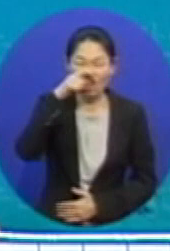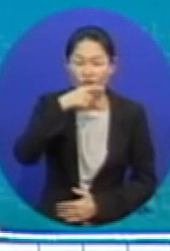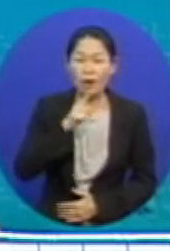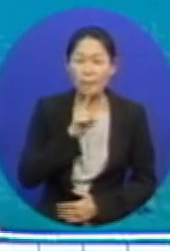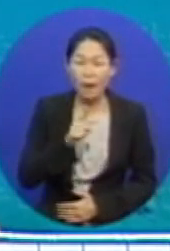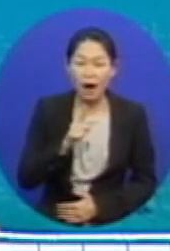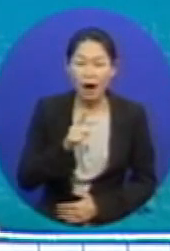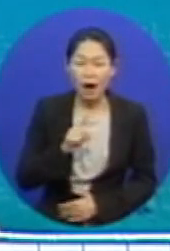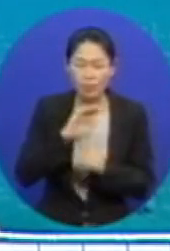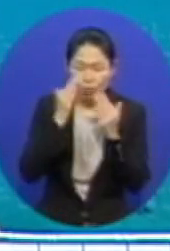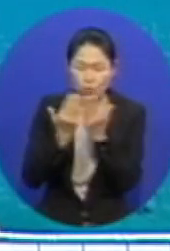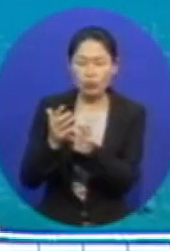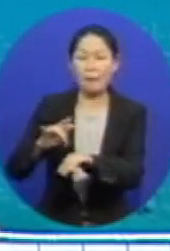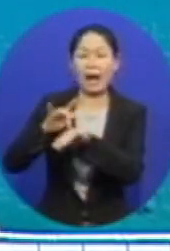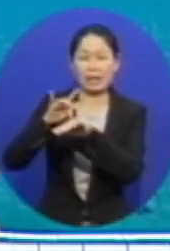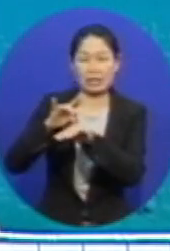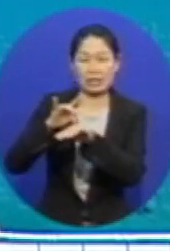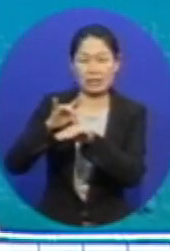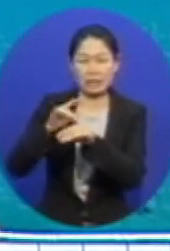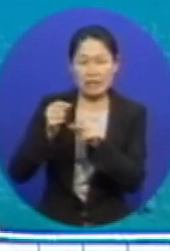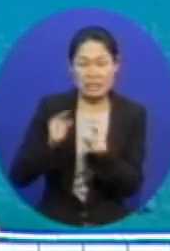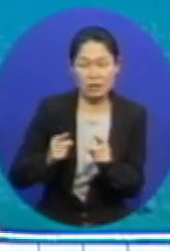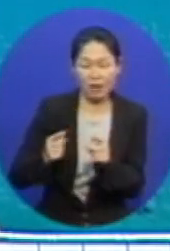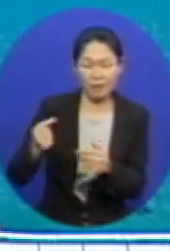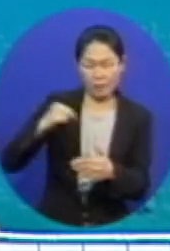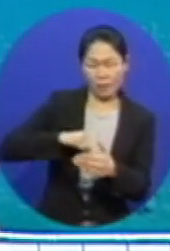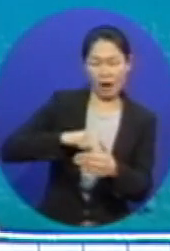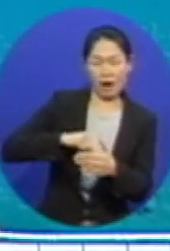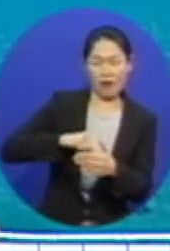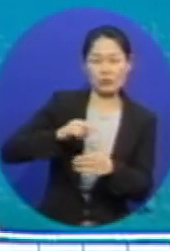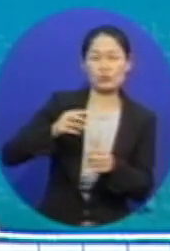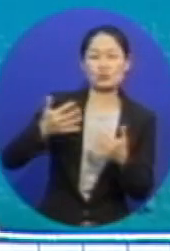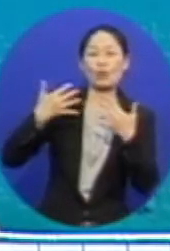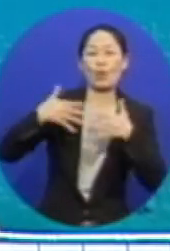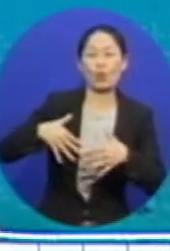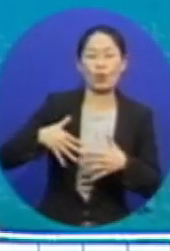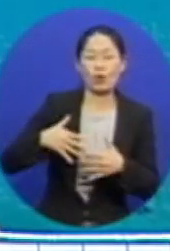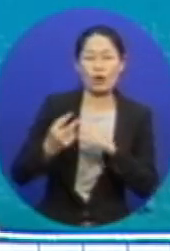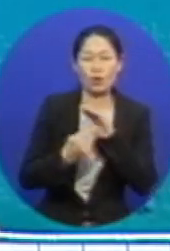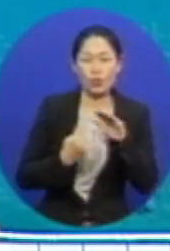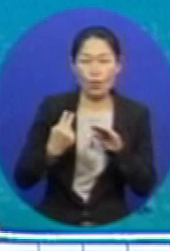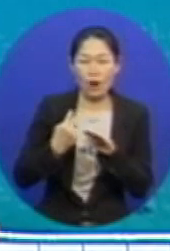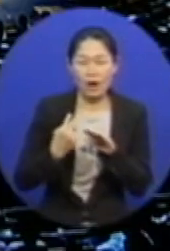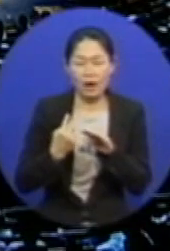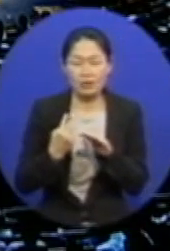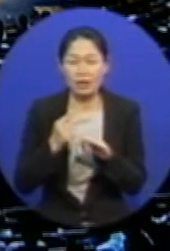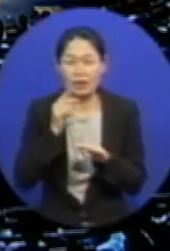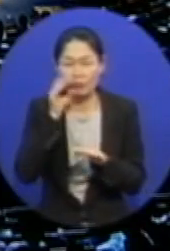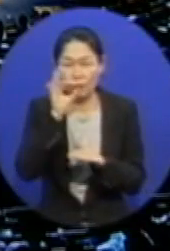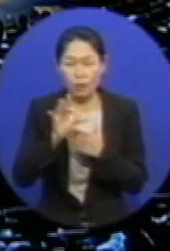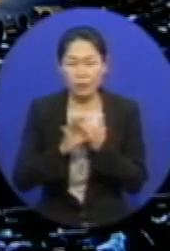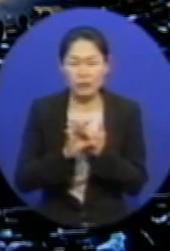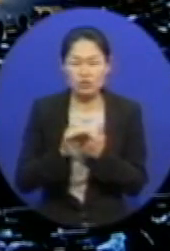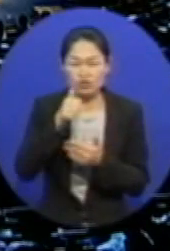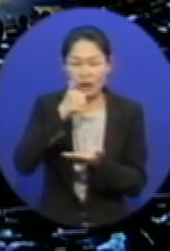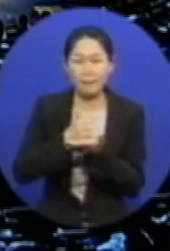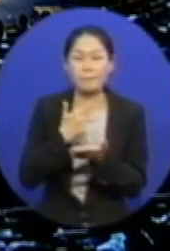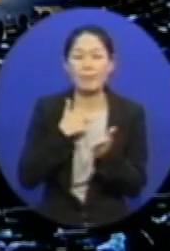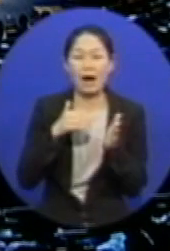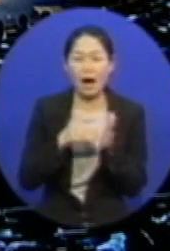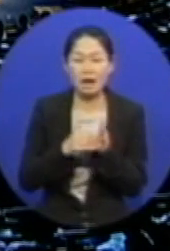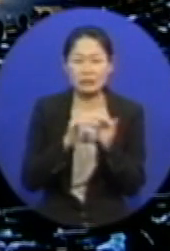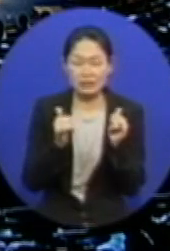말하는거 전보다 마귀가 틈을 타 는 조건이 에요 요한일서 3장 8절에 보면 죄를 짓는 자는 마귀에게